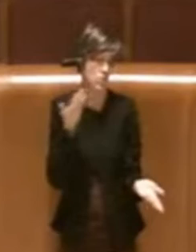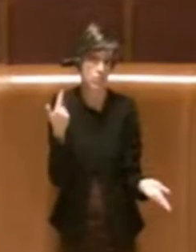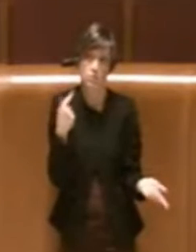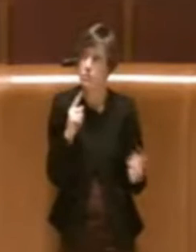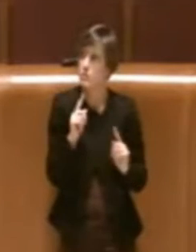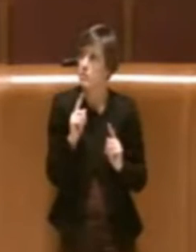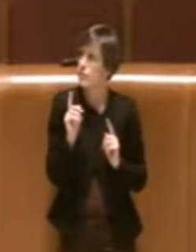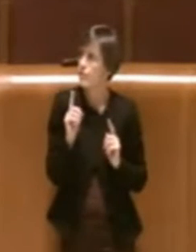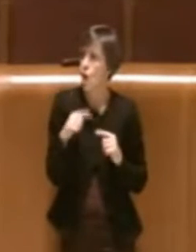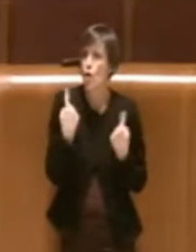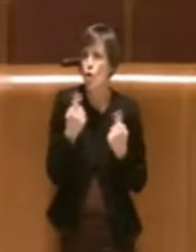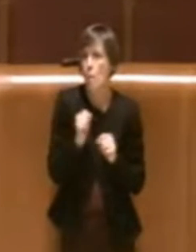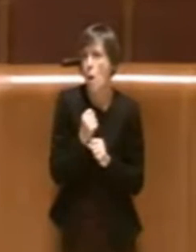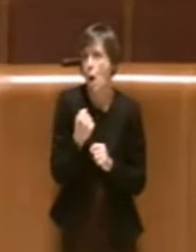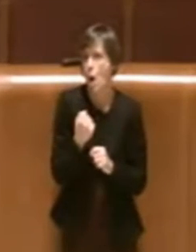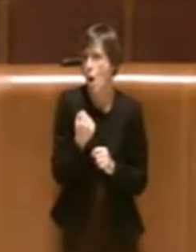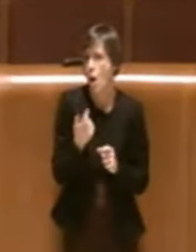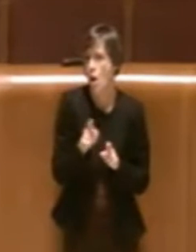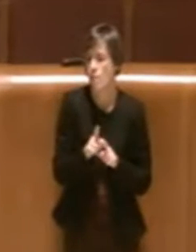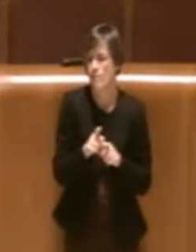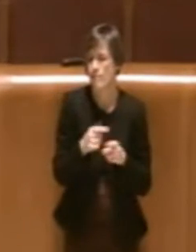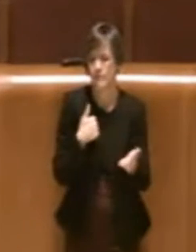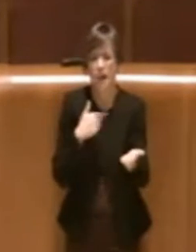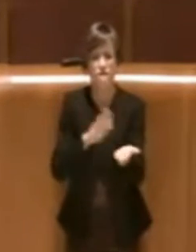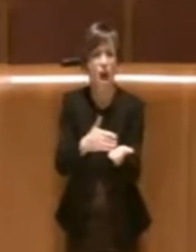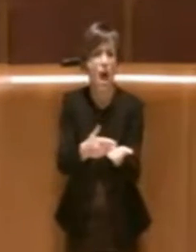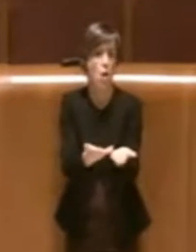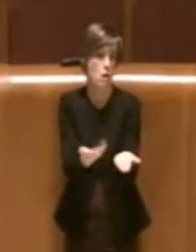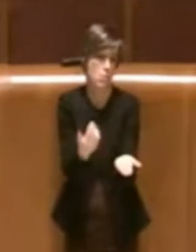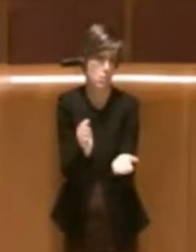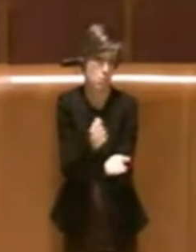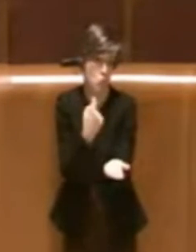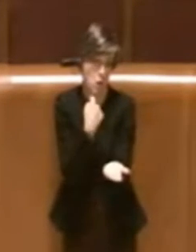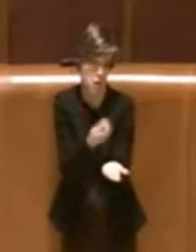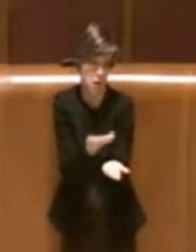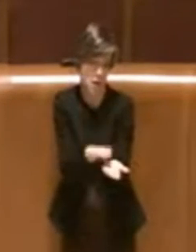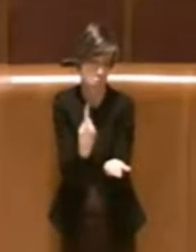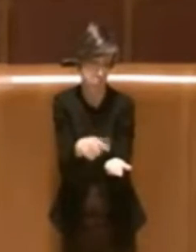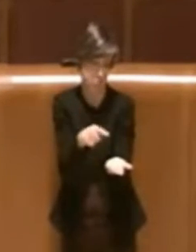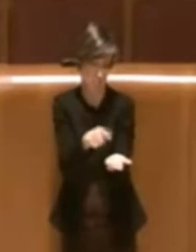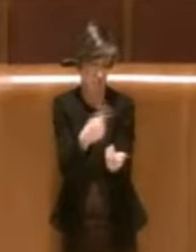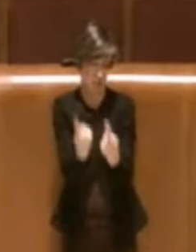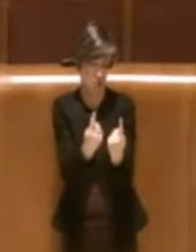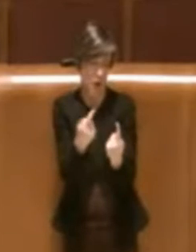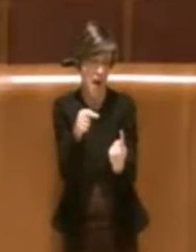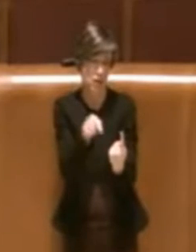affermare che abbia un valore, se non il valore costituito